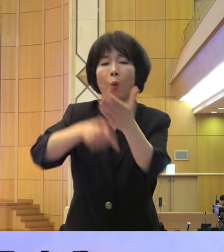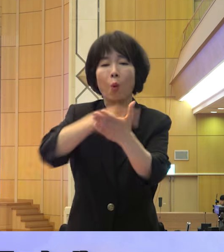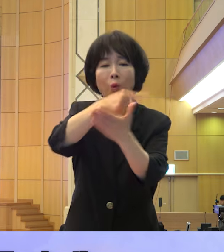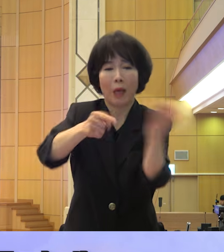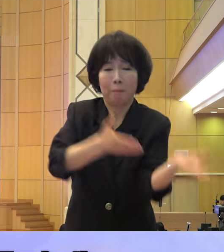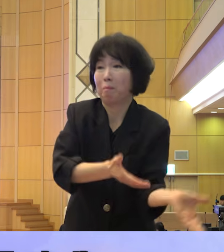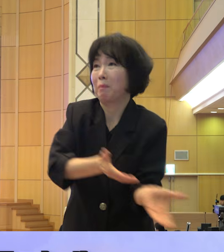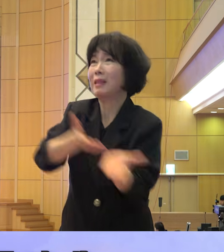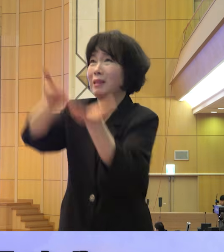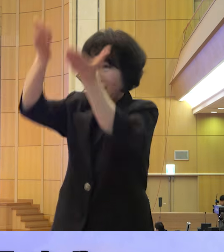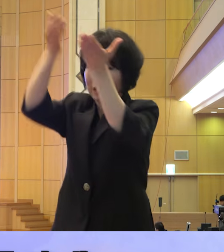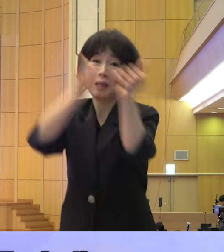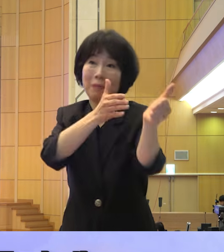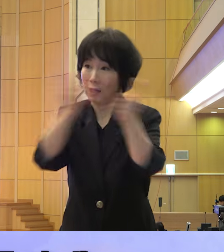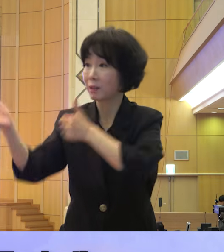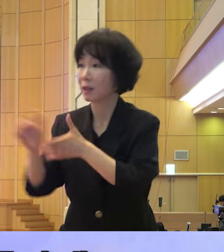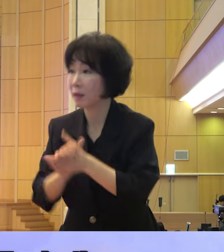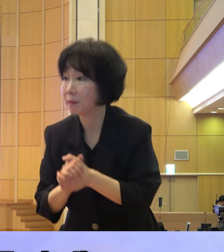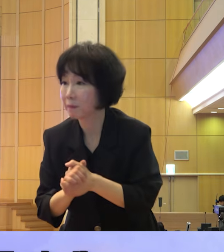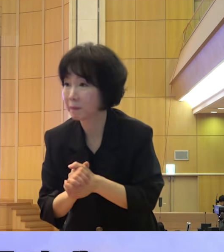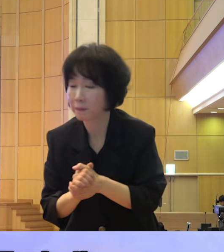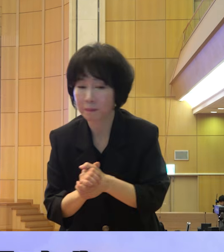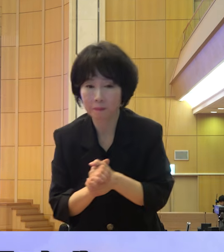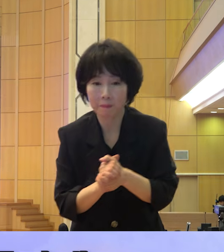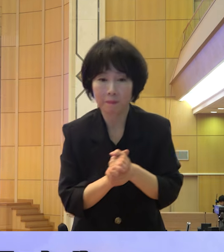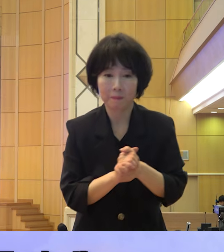보답하면서 살아가시기를 바랍니다.